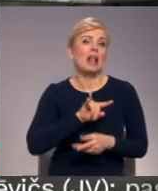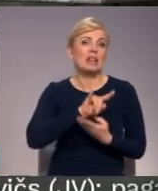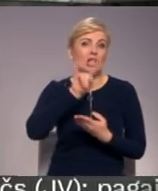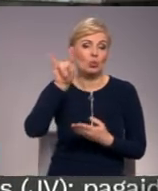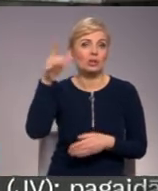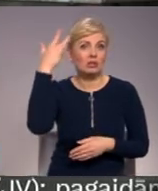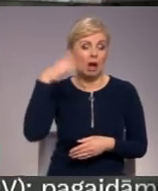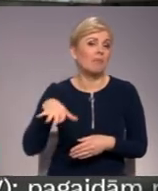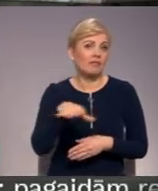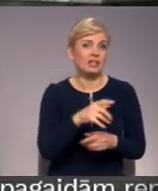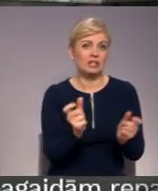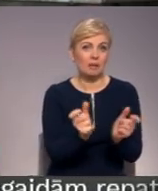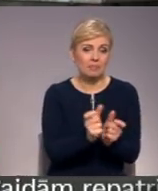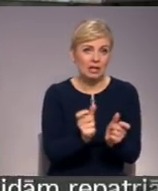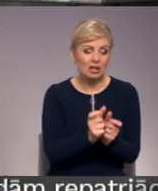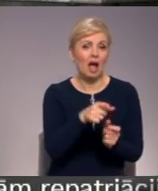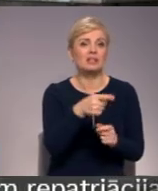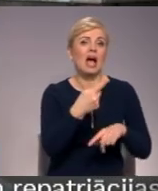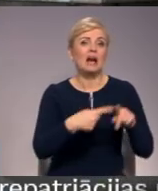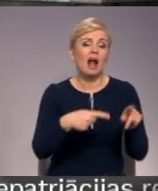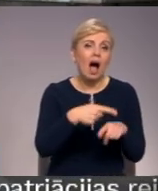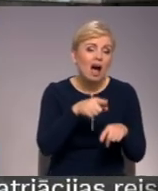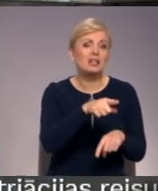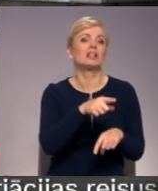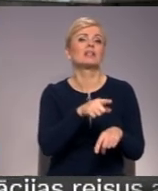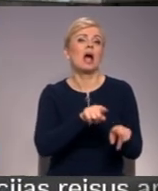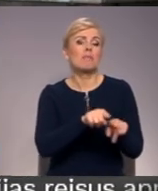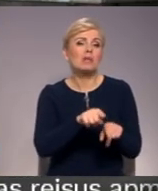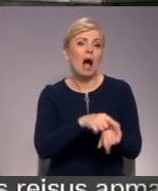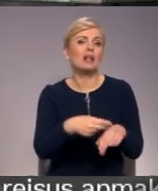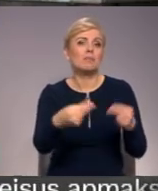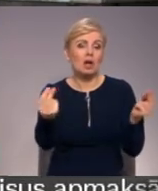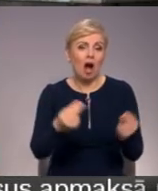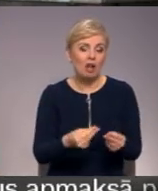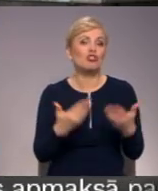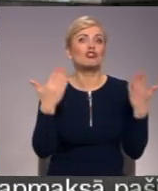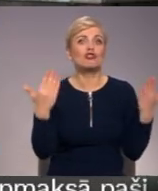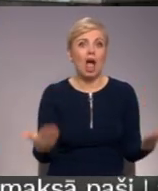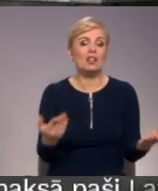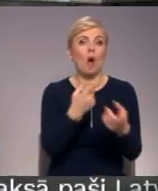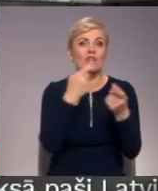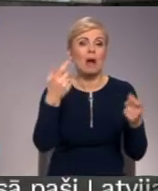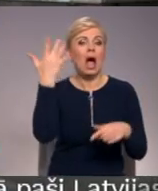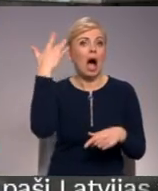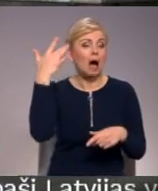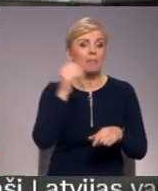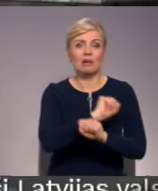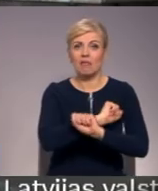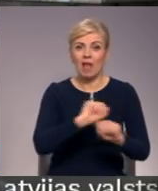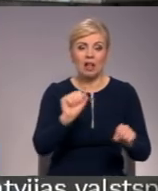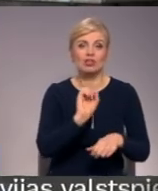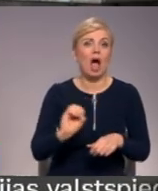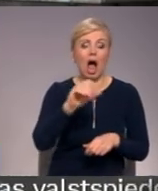visas biļetes. Tur radiniecei kāzes brālim un viņa sievai jubilei. Un tad šetev informācija, ka Amerikā neielaidīs